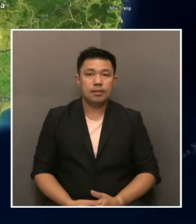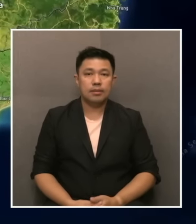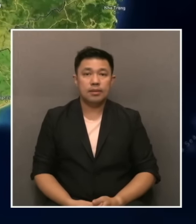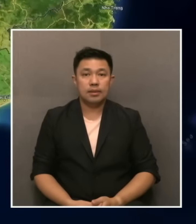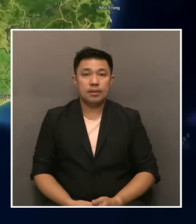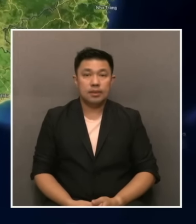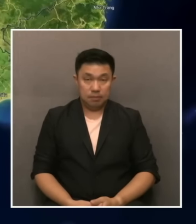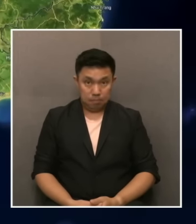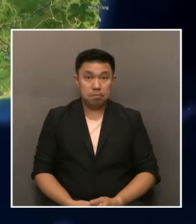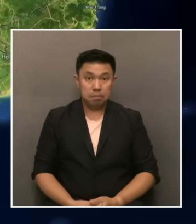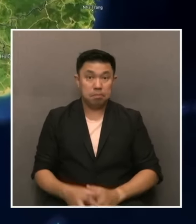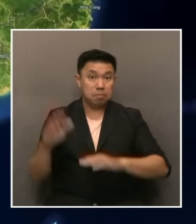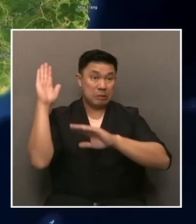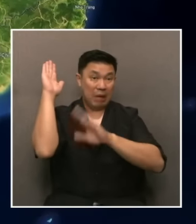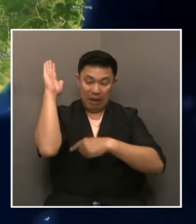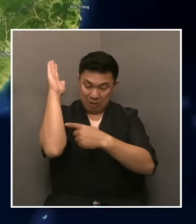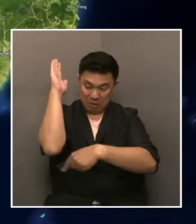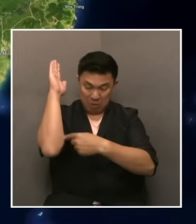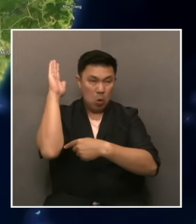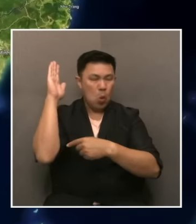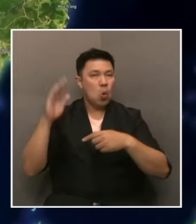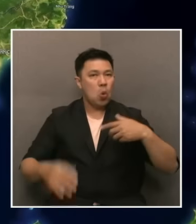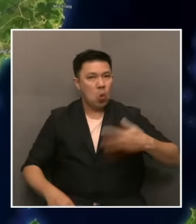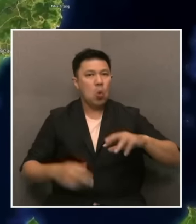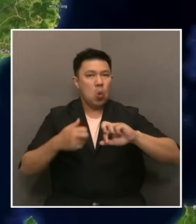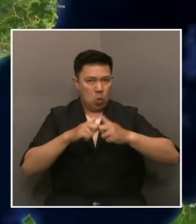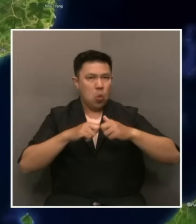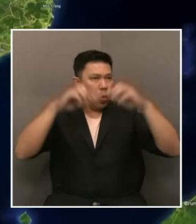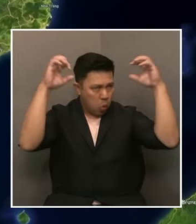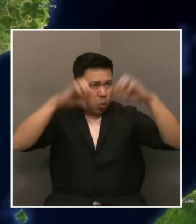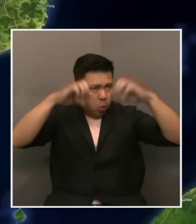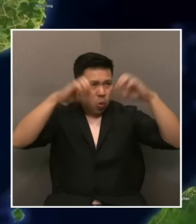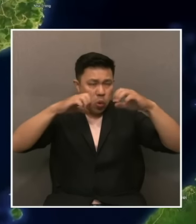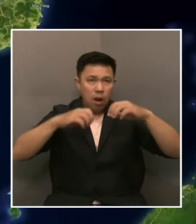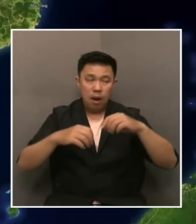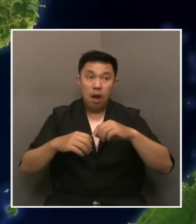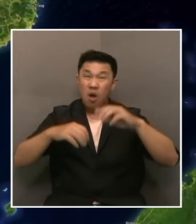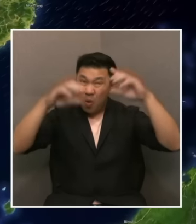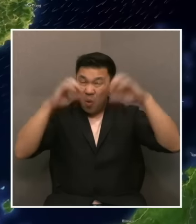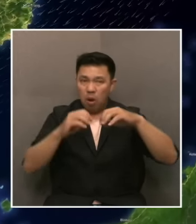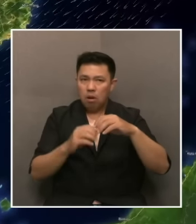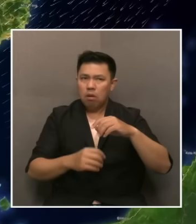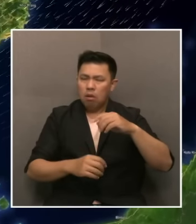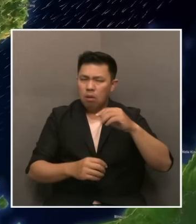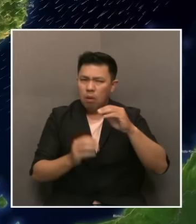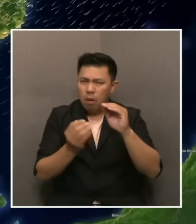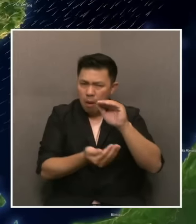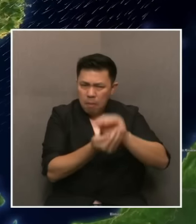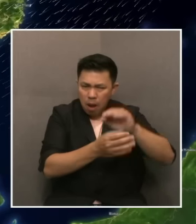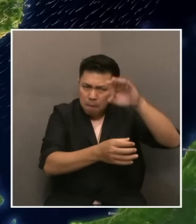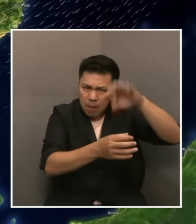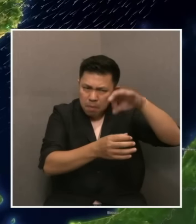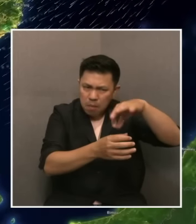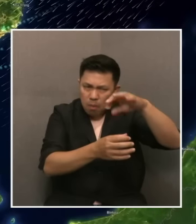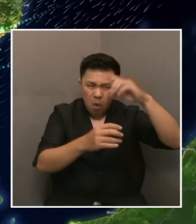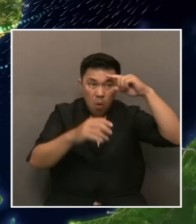ในพที่ฝาใตตอนล่าง ตอนนยคงเพล Girl กวฝนตกต่เนื้องมีการเปิดเผยบริมาณฝนตกสถสม จากคลงข้อมูน้